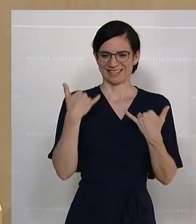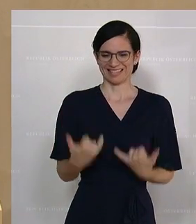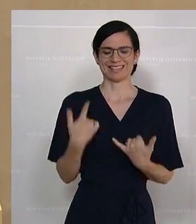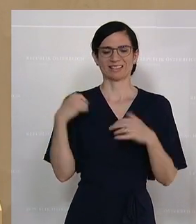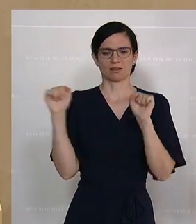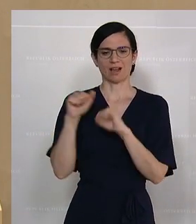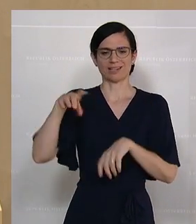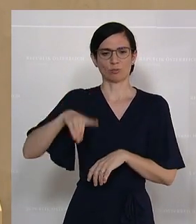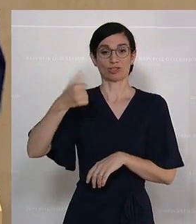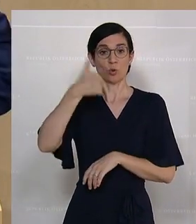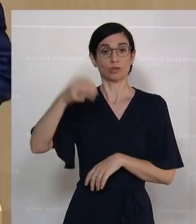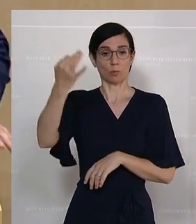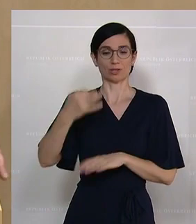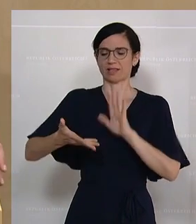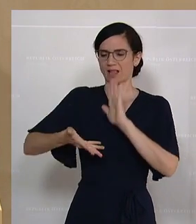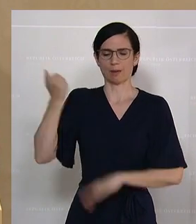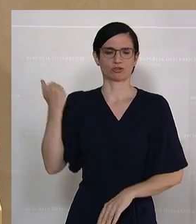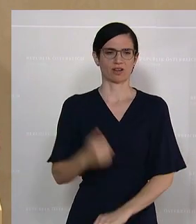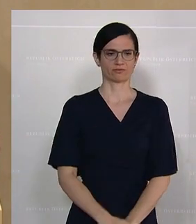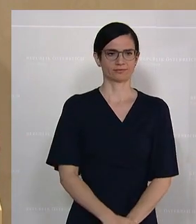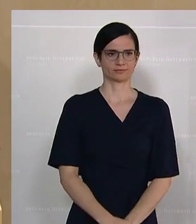kalte progression zu 100 prozent ab